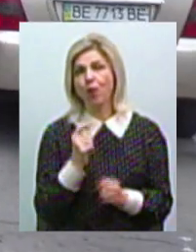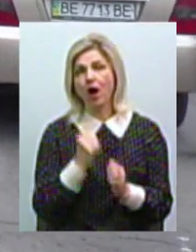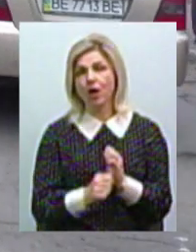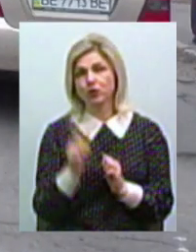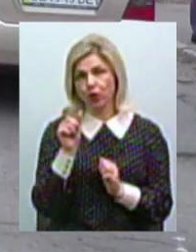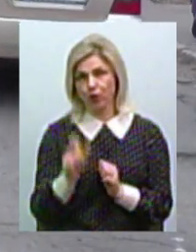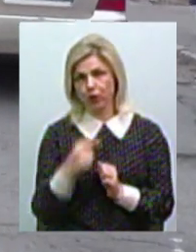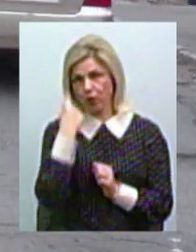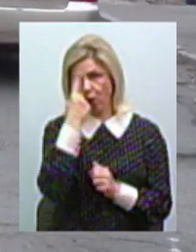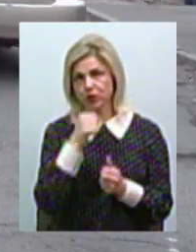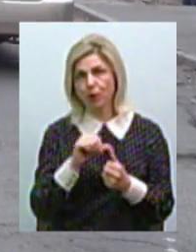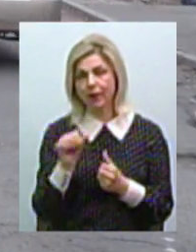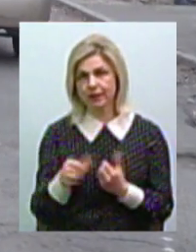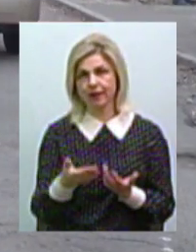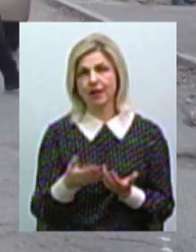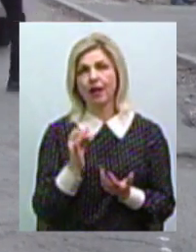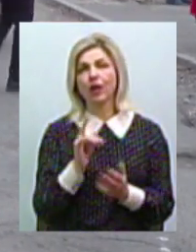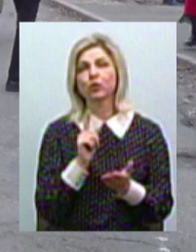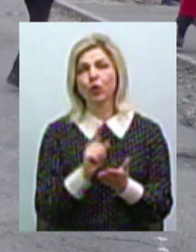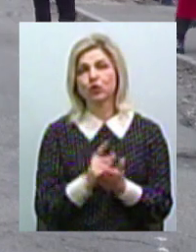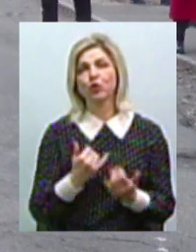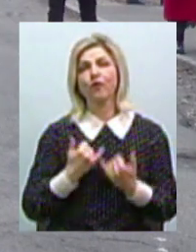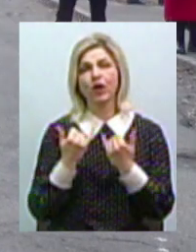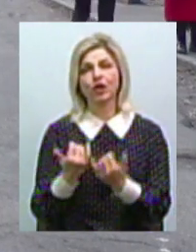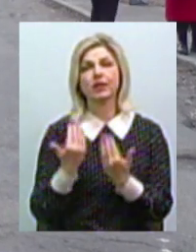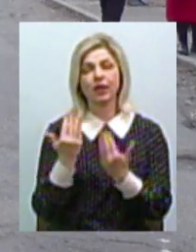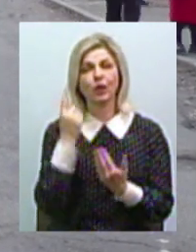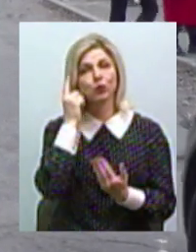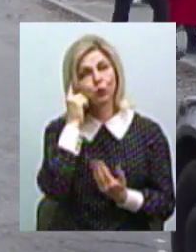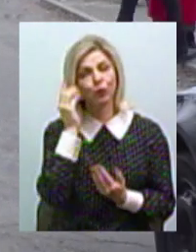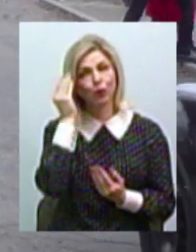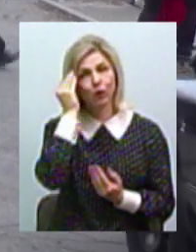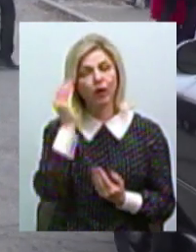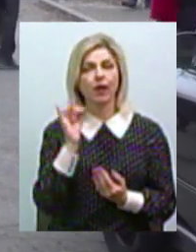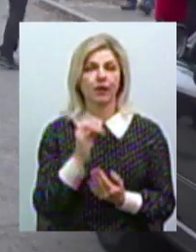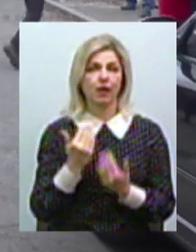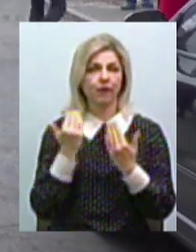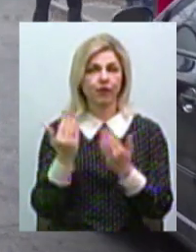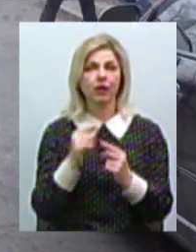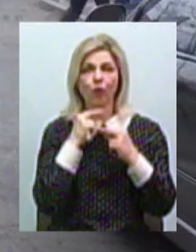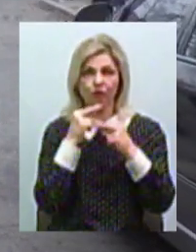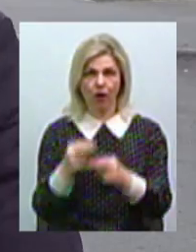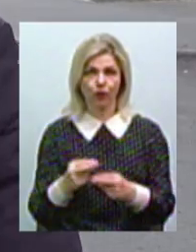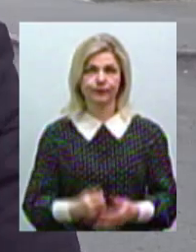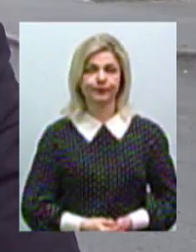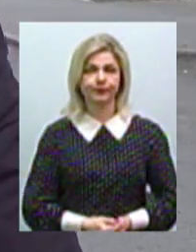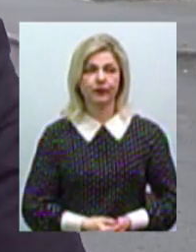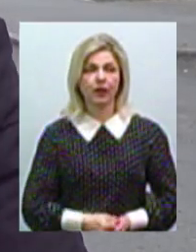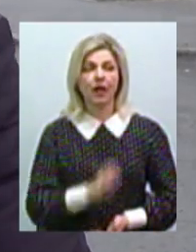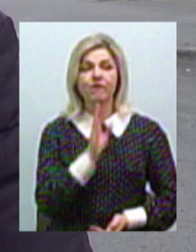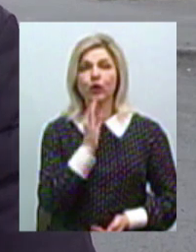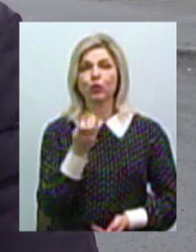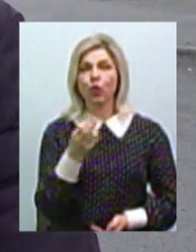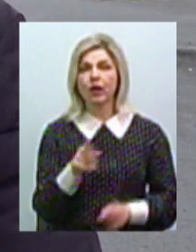– це особистість, і повинні поважати її думку. І повинні приділяти їй увагу. Вікторія Лишак